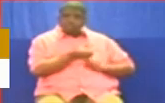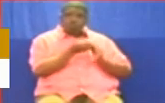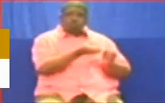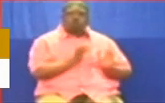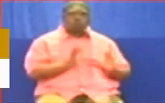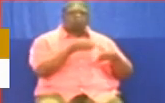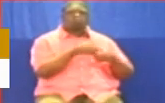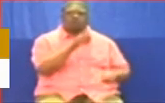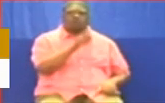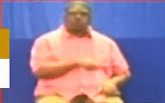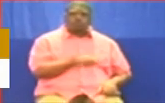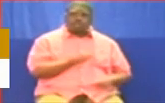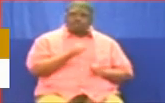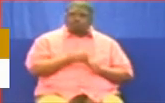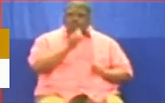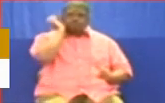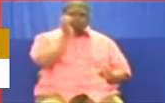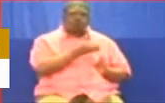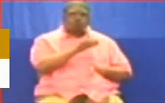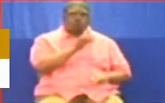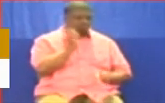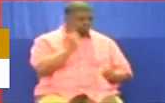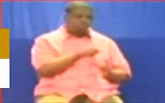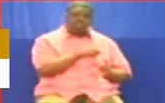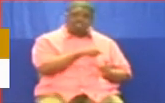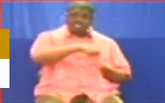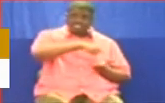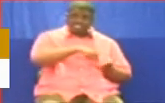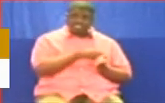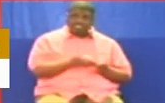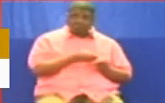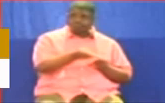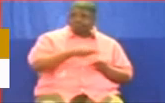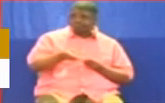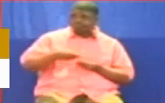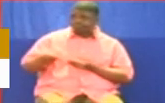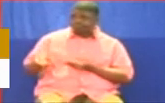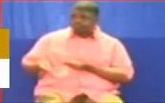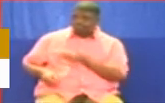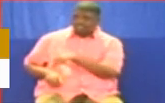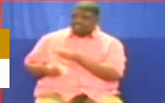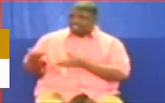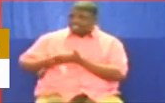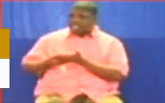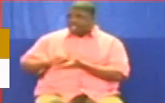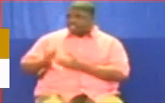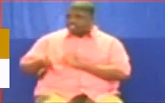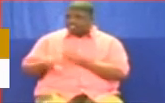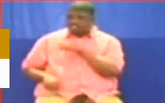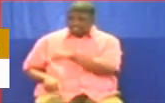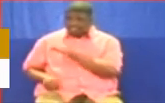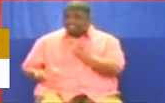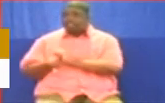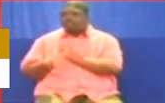pawe na focal point ya kudistribute zile licenses. Na mheshimiwa naibu spika, hili jambo kwa sababu